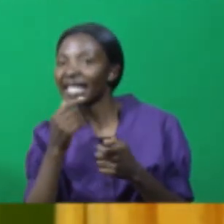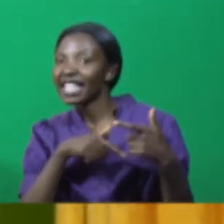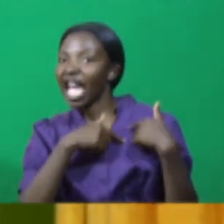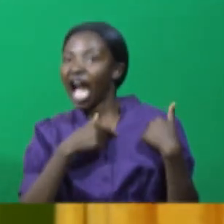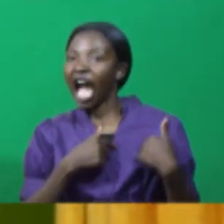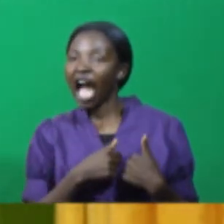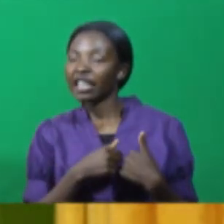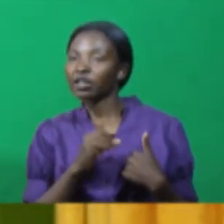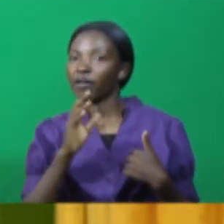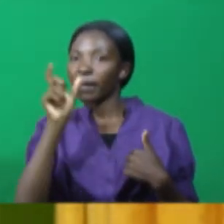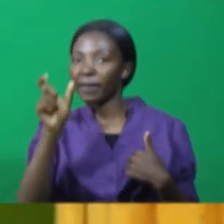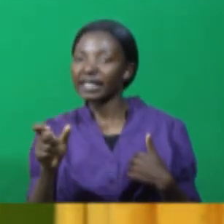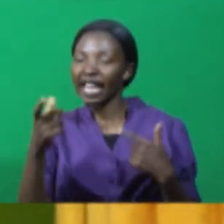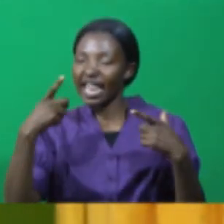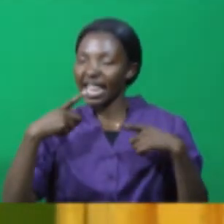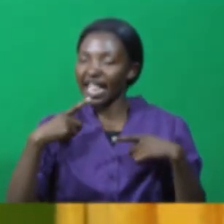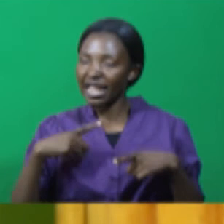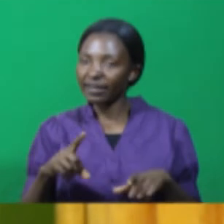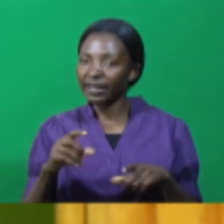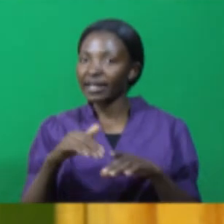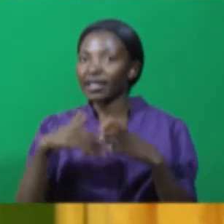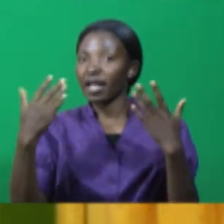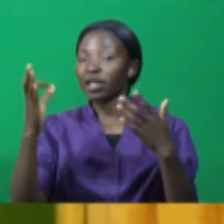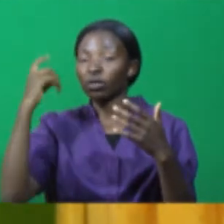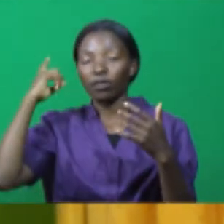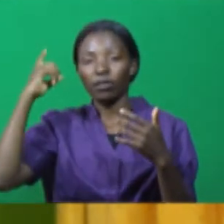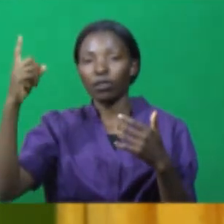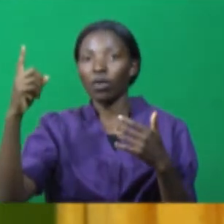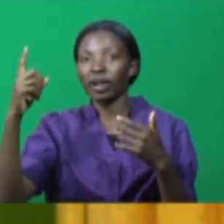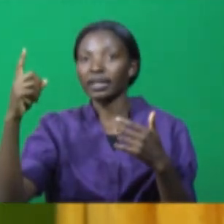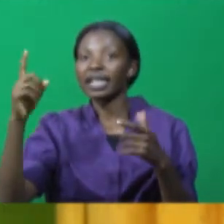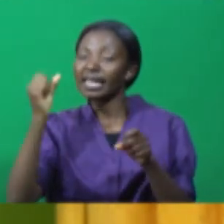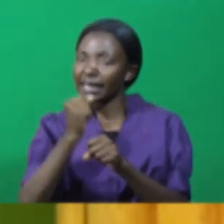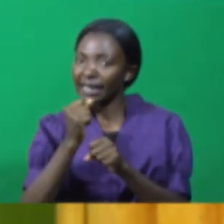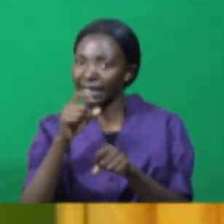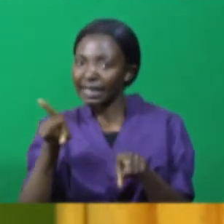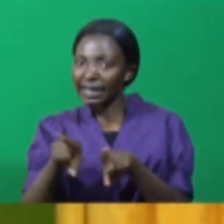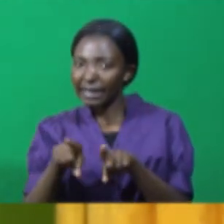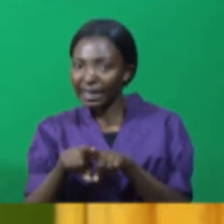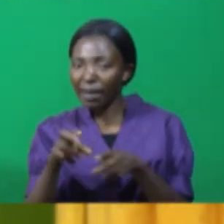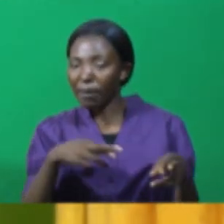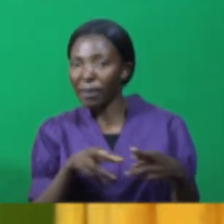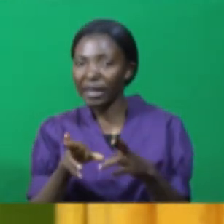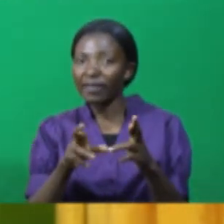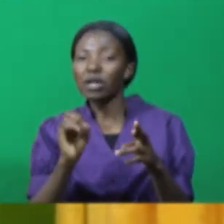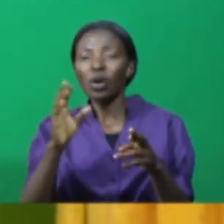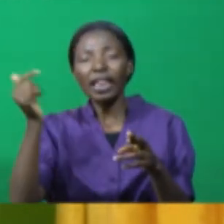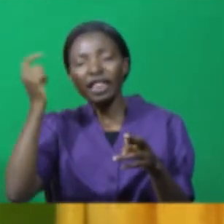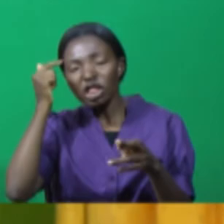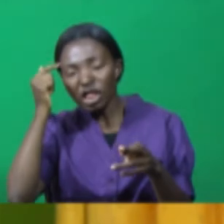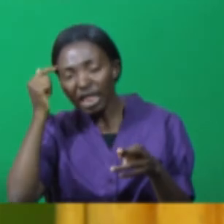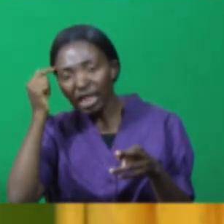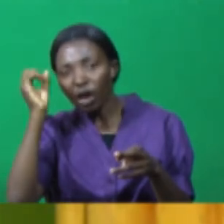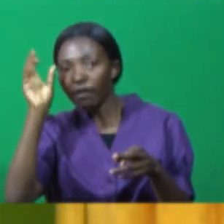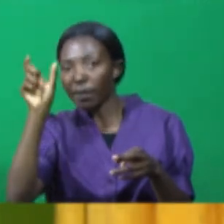unogara mumaoko aMwari. Mvura iri murukova iyerere chienda kwainoda. Inotera kuri kudiwa nerwizi. Saka mafungire emunhu anogaidwa